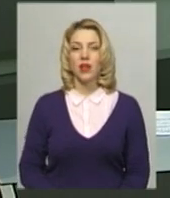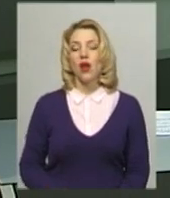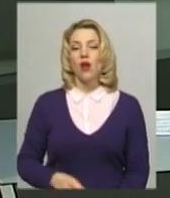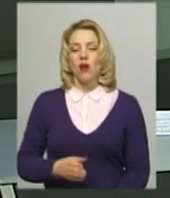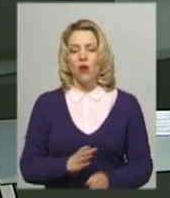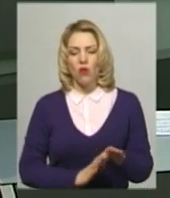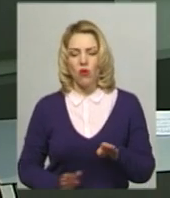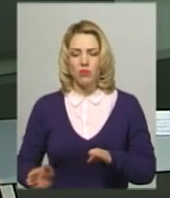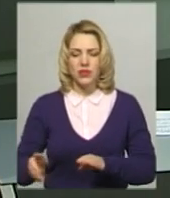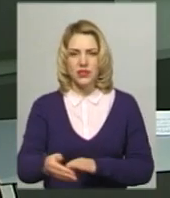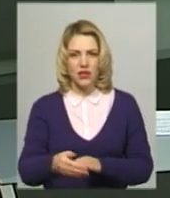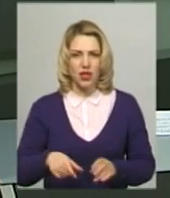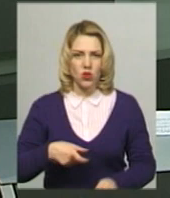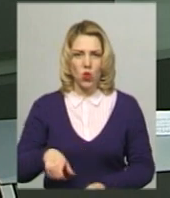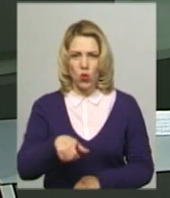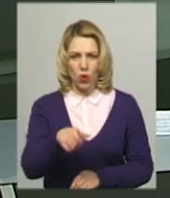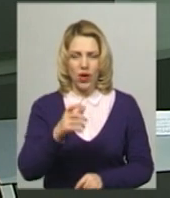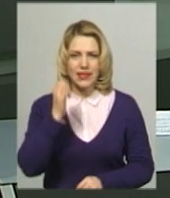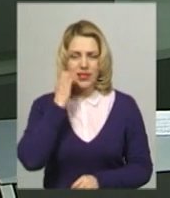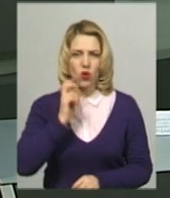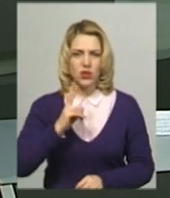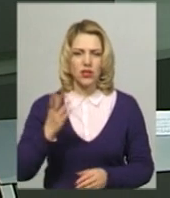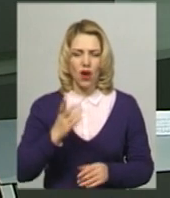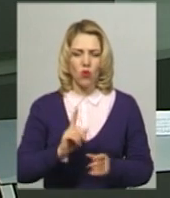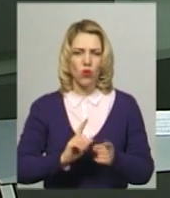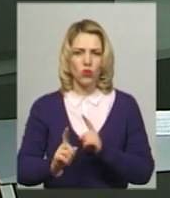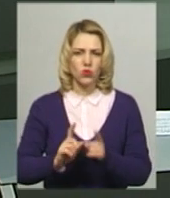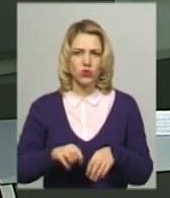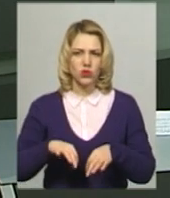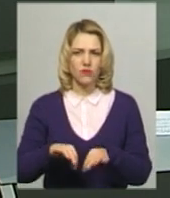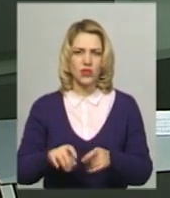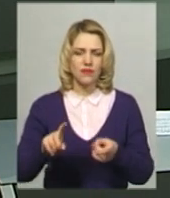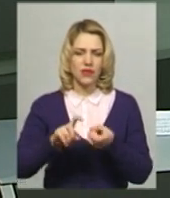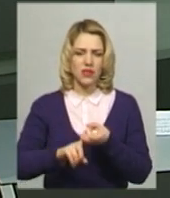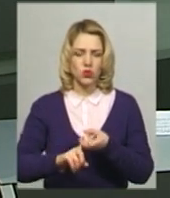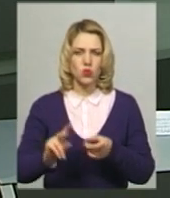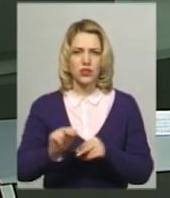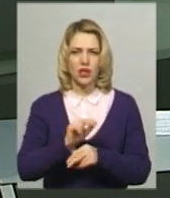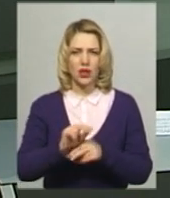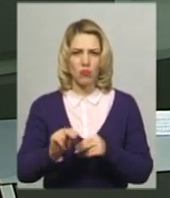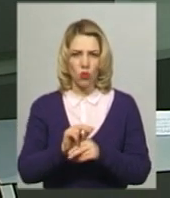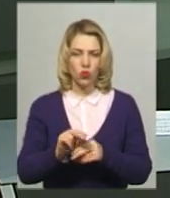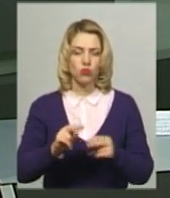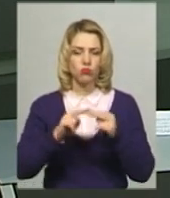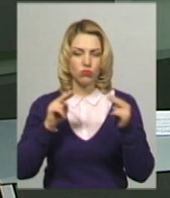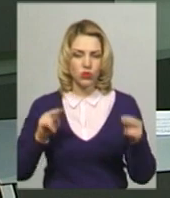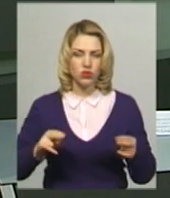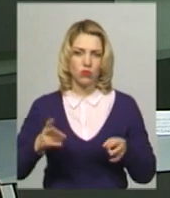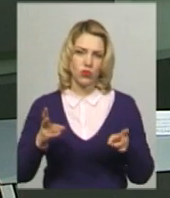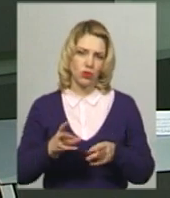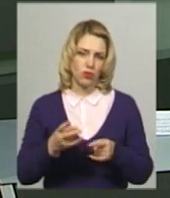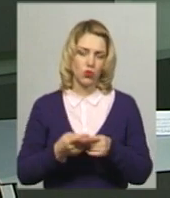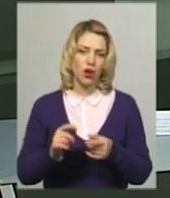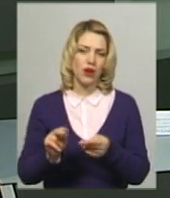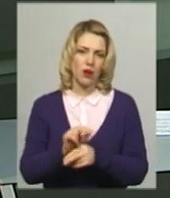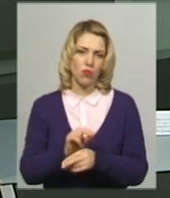Об'їзна дорога у Старокостянтинові, якою курсують автівки у зв'язку з ремонтом мосту через річку Случ, потребує ремонту. Про це каже